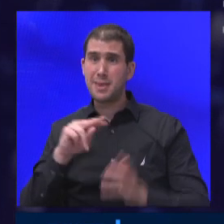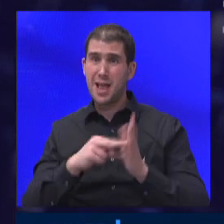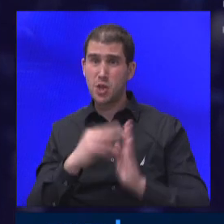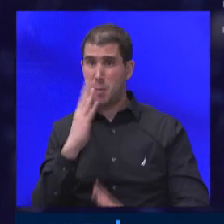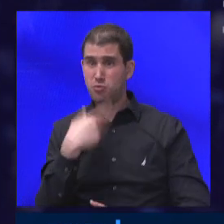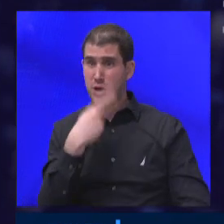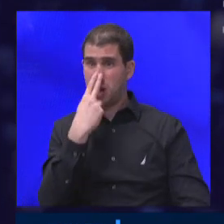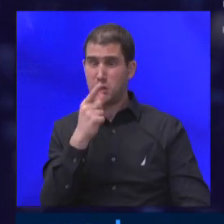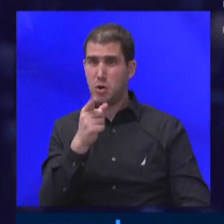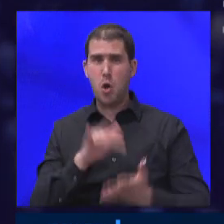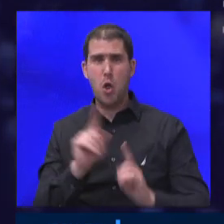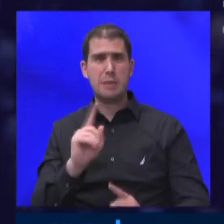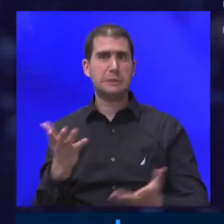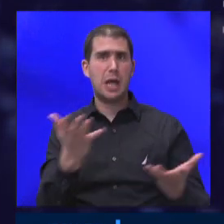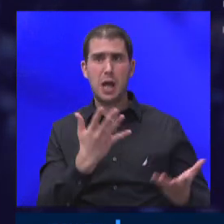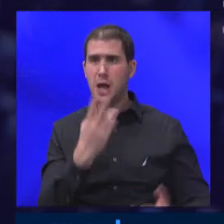שהוא לא נמצא. ראיתי